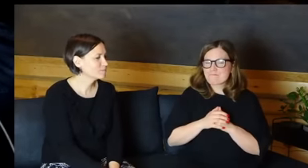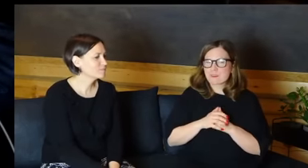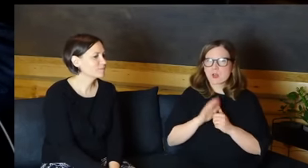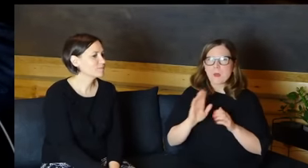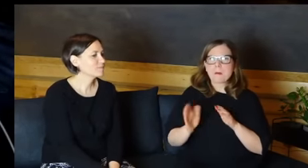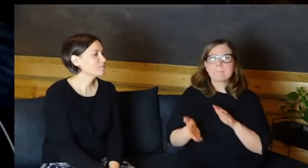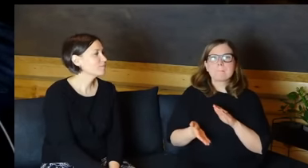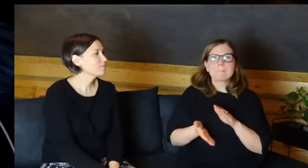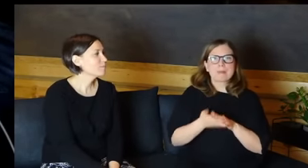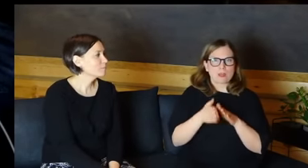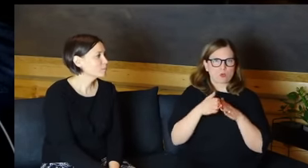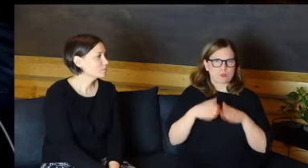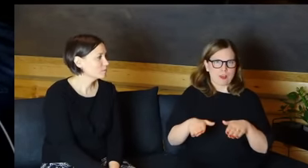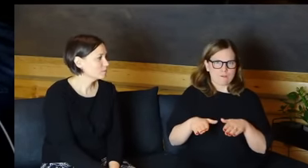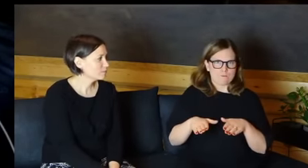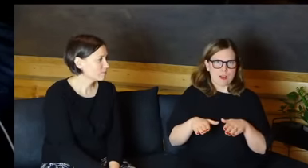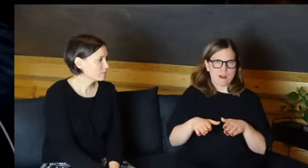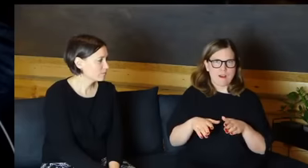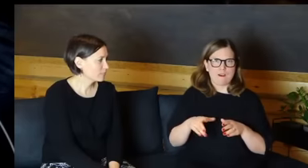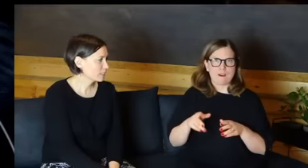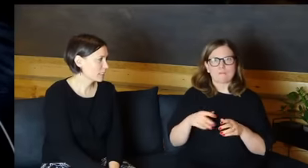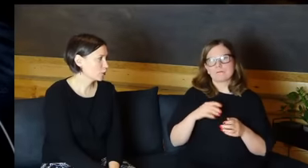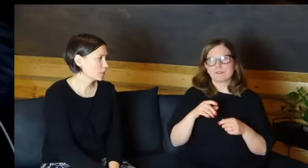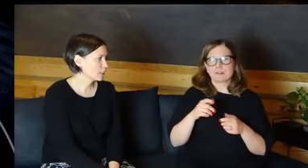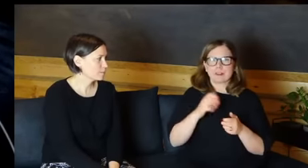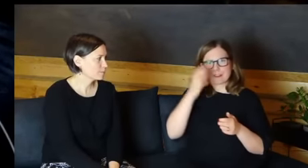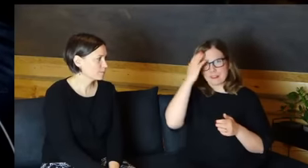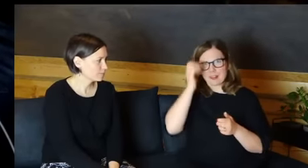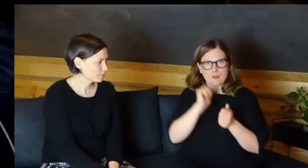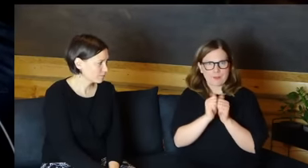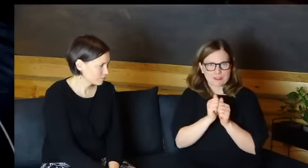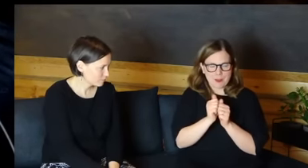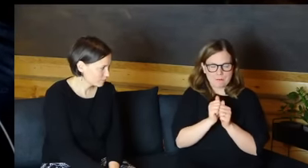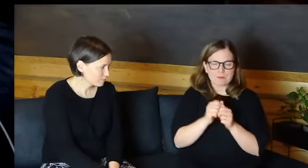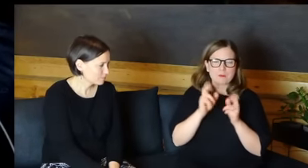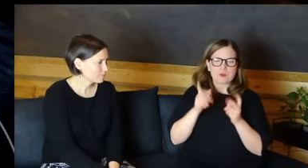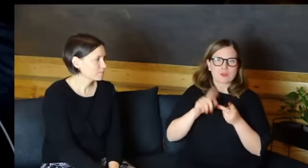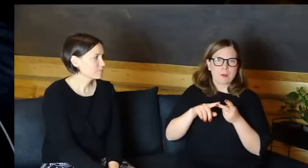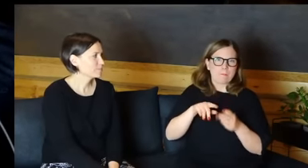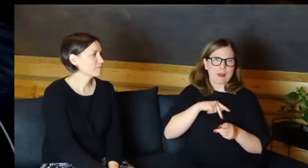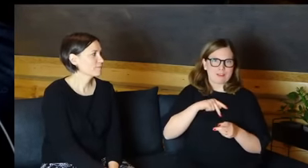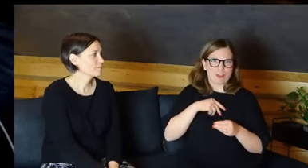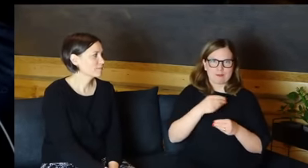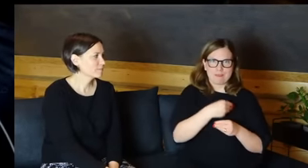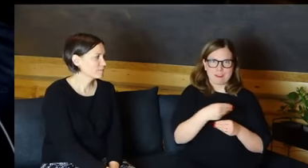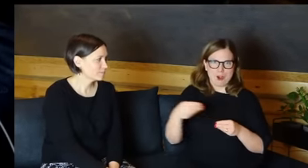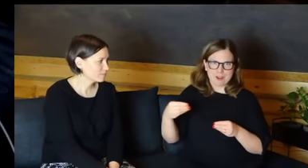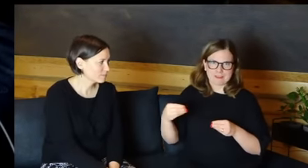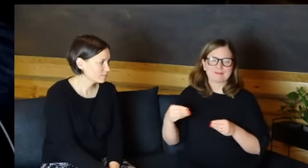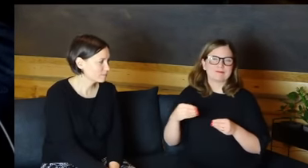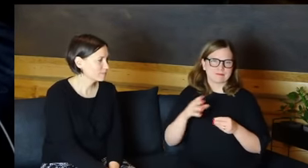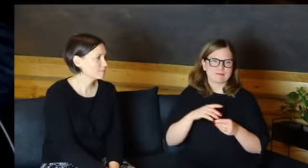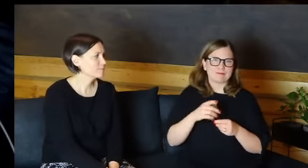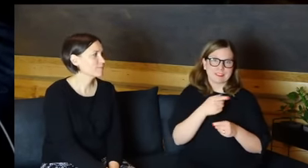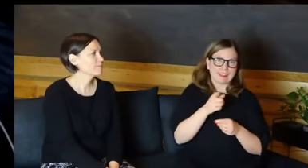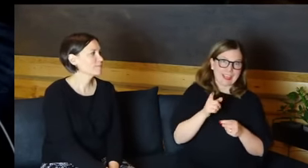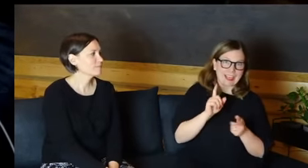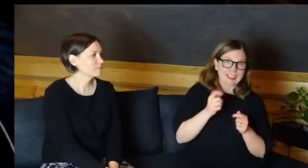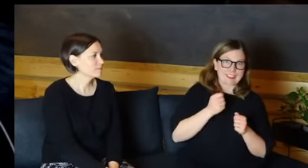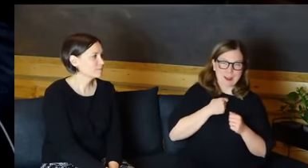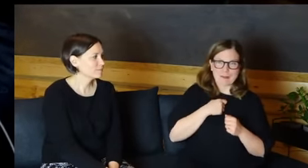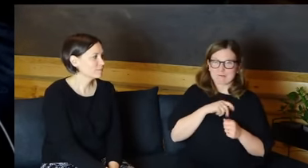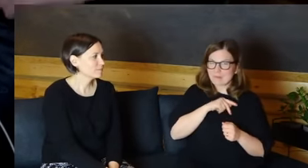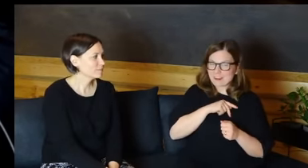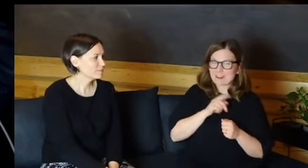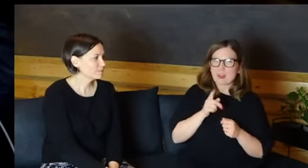perustava visa, sitten on palkintojen jakoa, missä palkitaan perustavalaisia, ja sitten on arvontaa ja